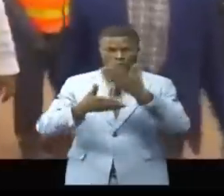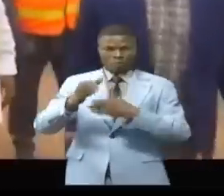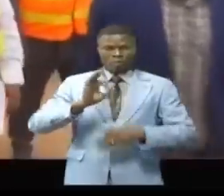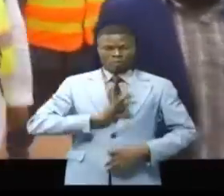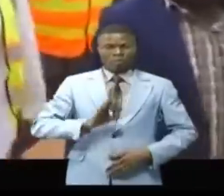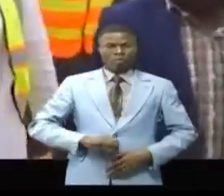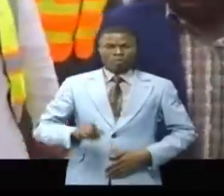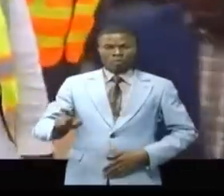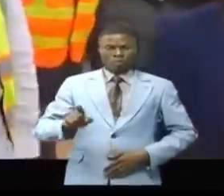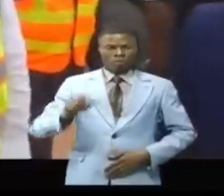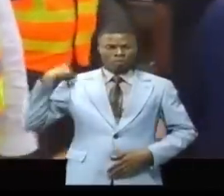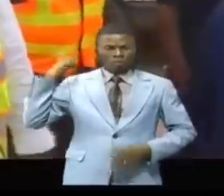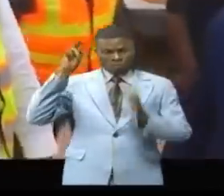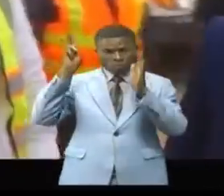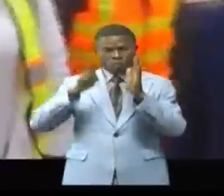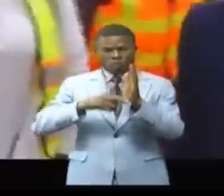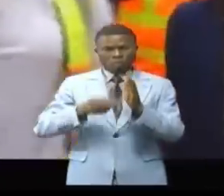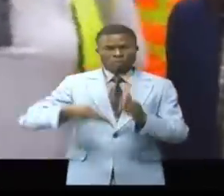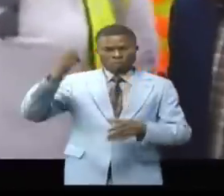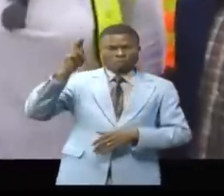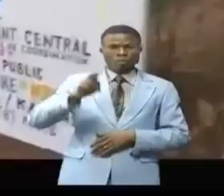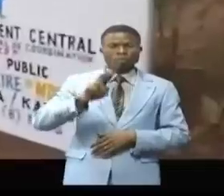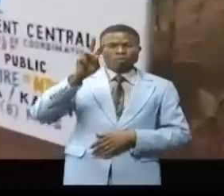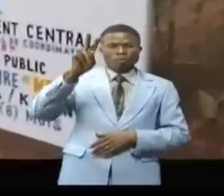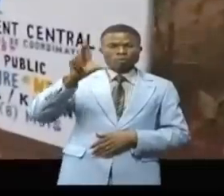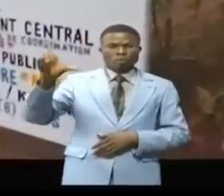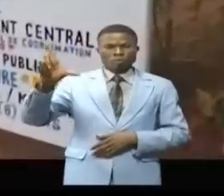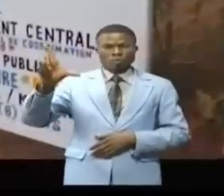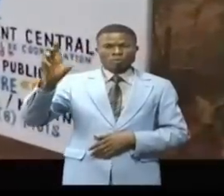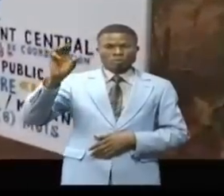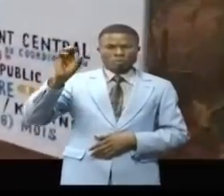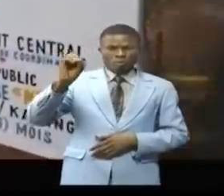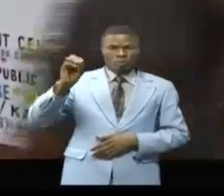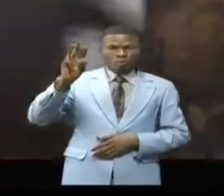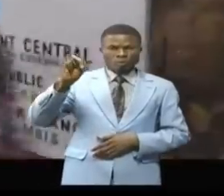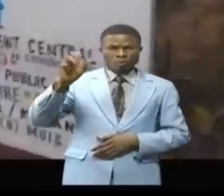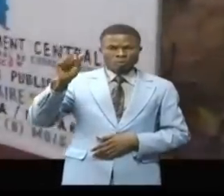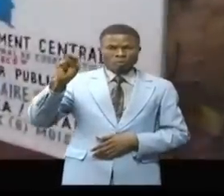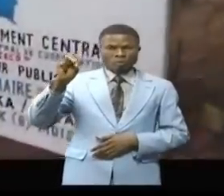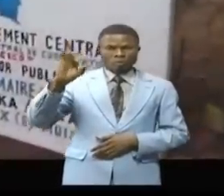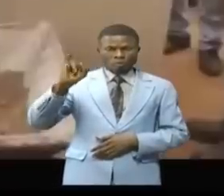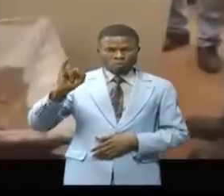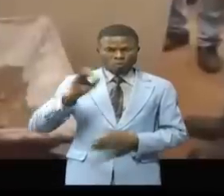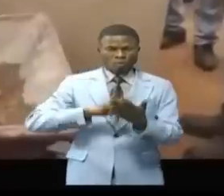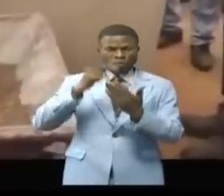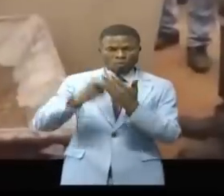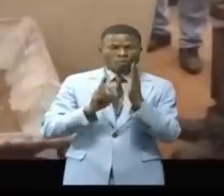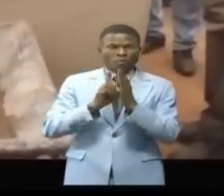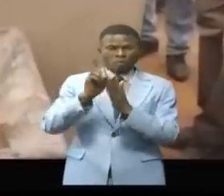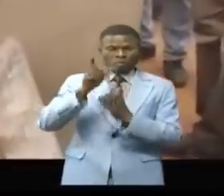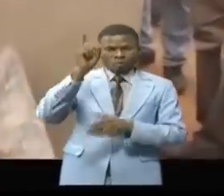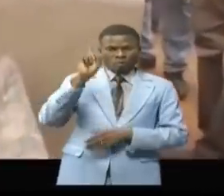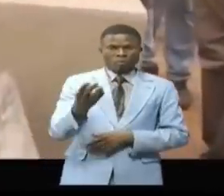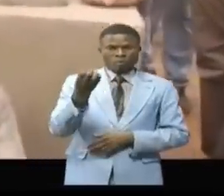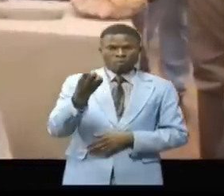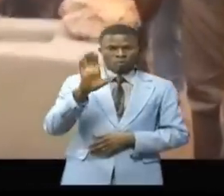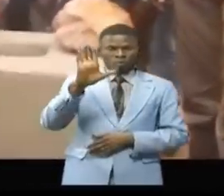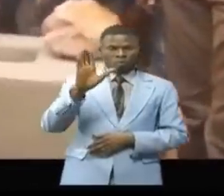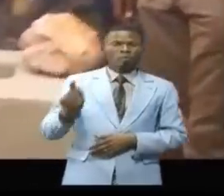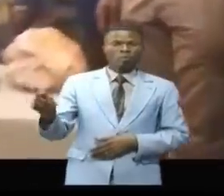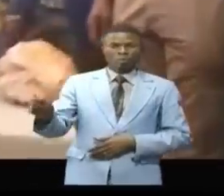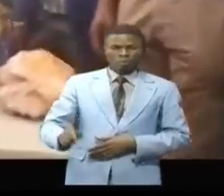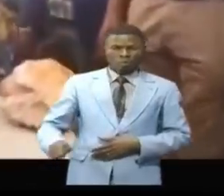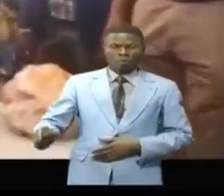province, la gouverneure du Olomami a par la suite lancé officiellement dans le cadre du programme de développement des 145